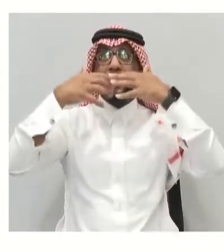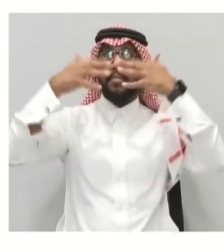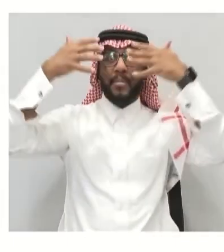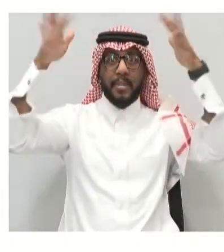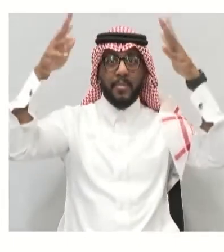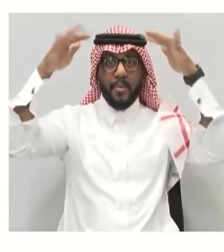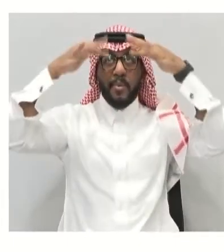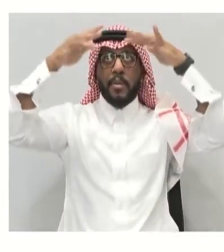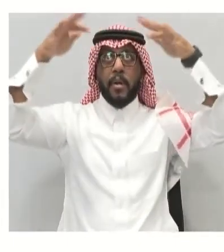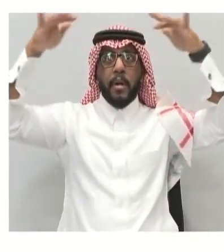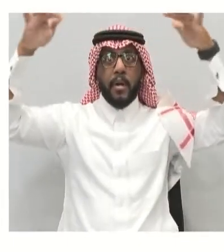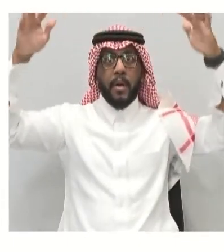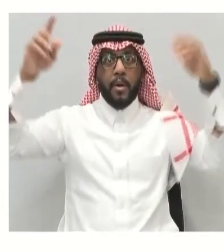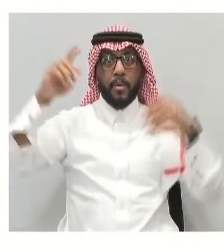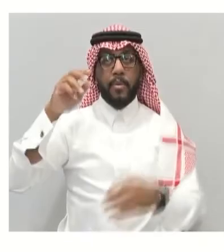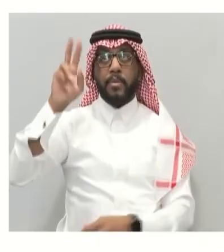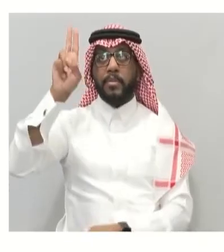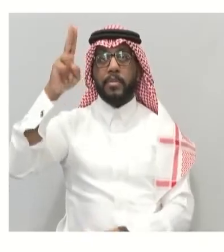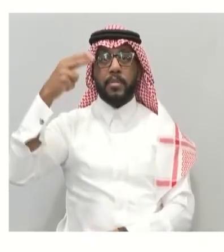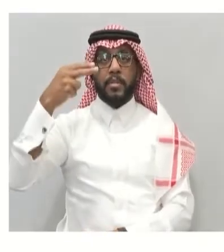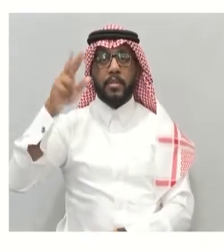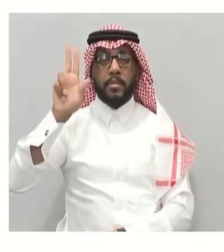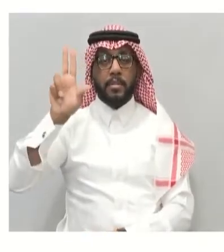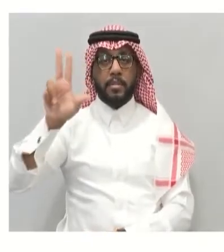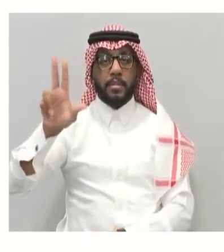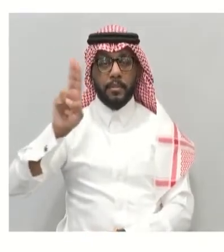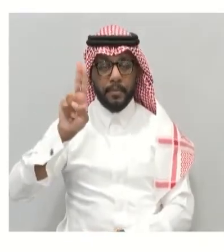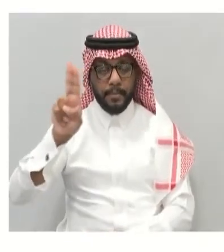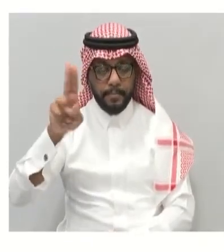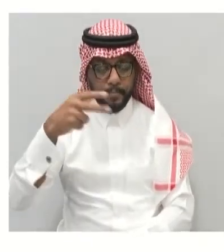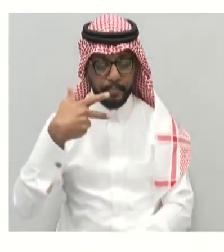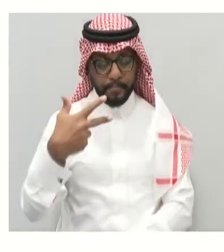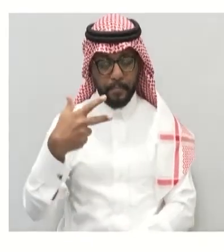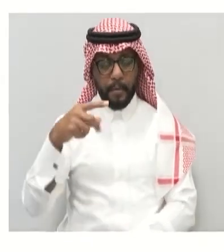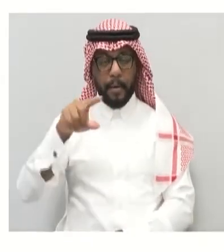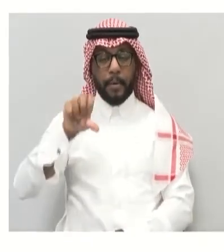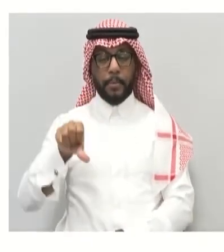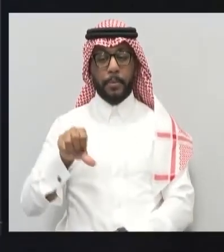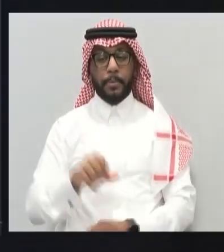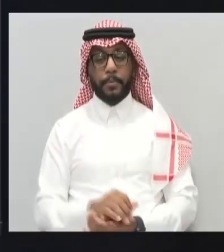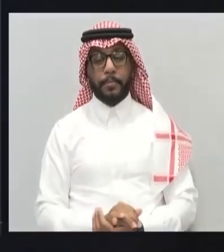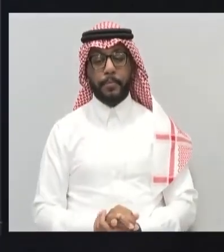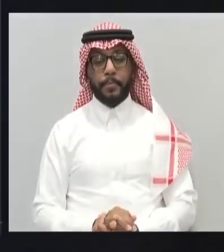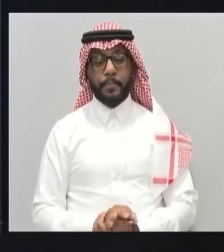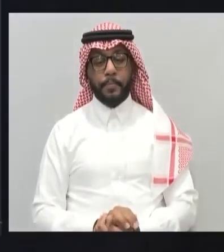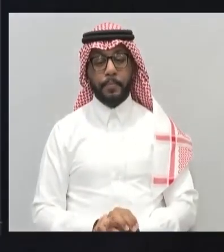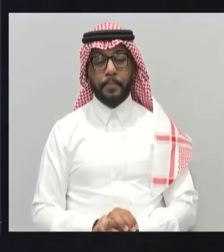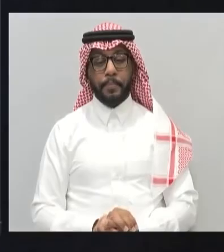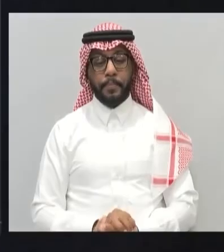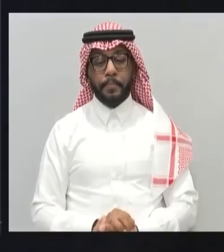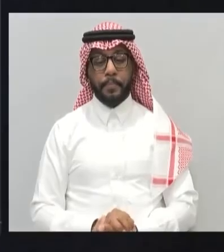هارون الرشيد السحابه تغدو جاءنا بالفعل الجمله الفعليه نعرف من هذا ان